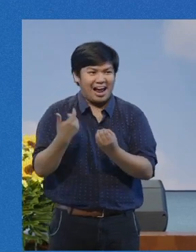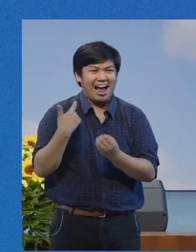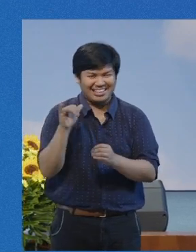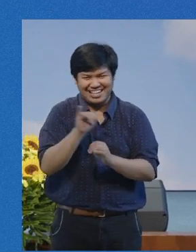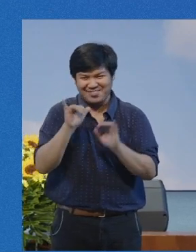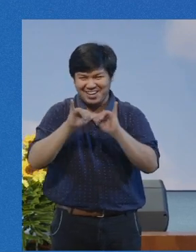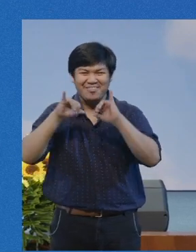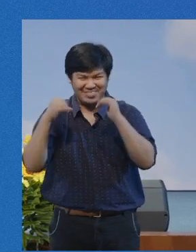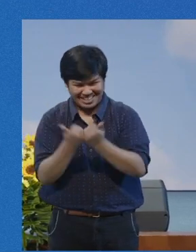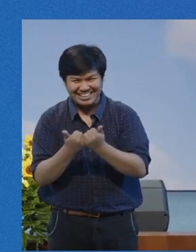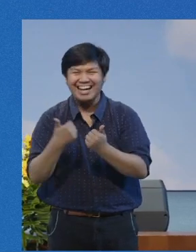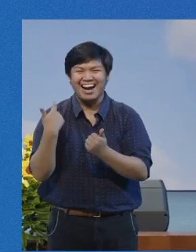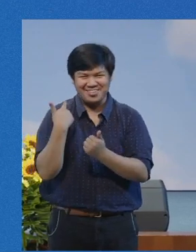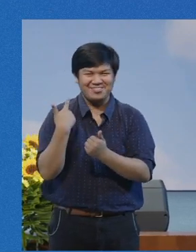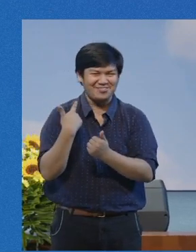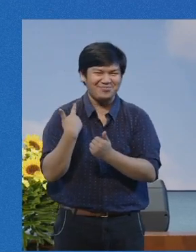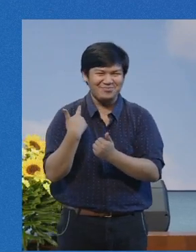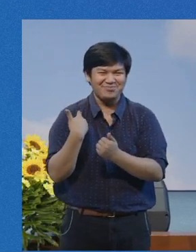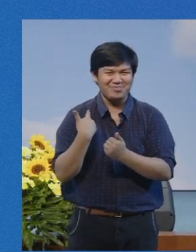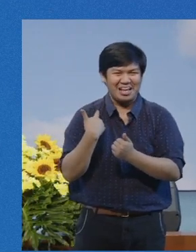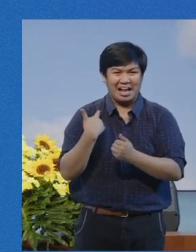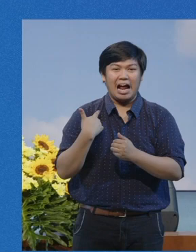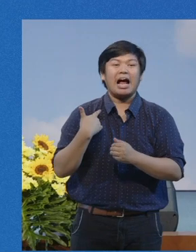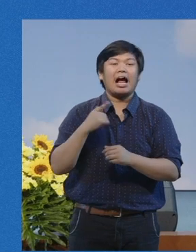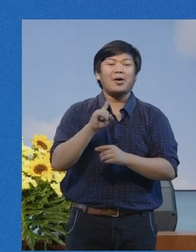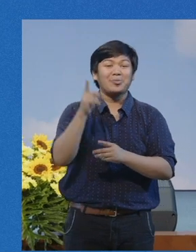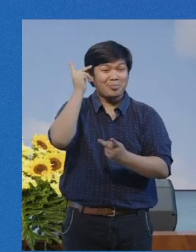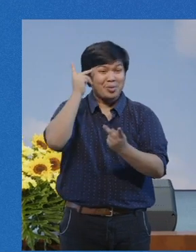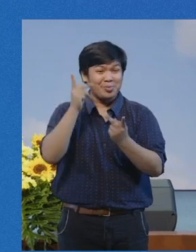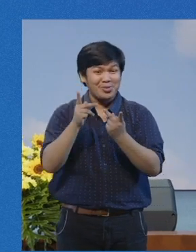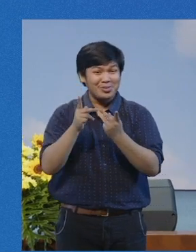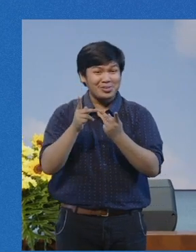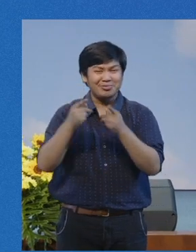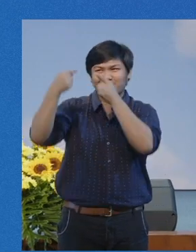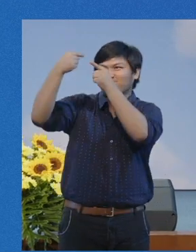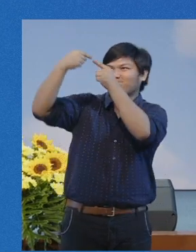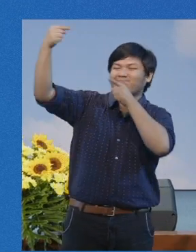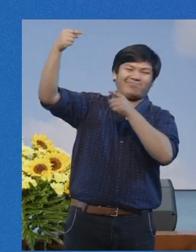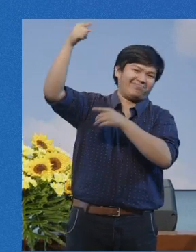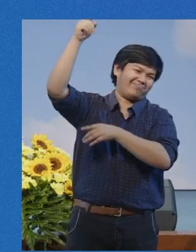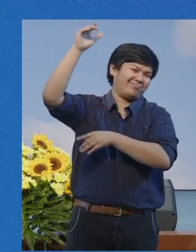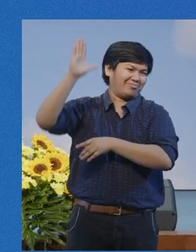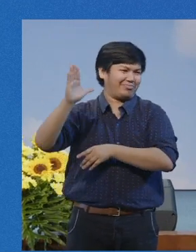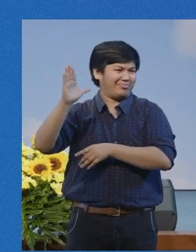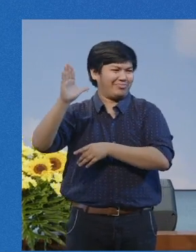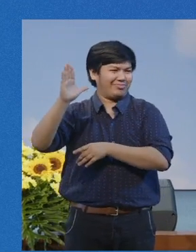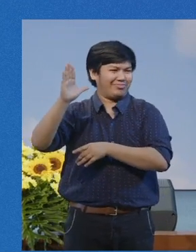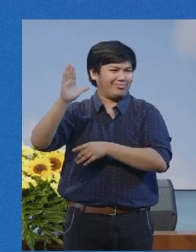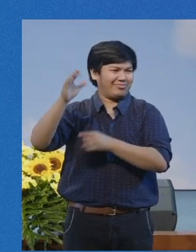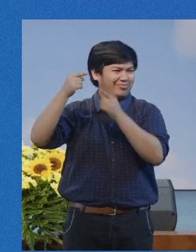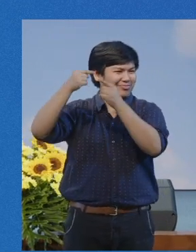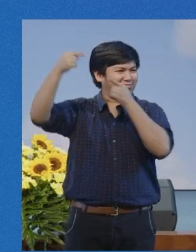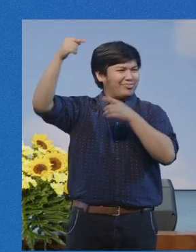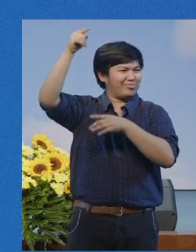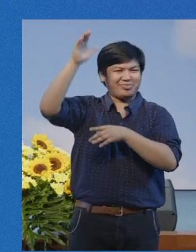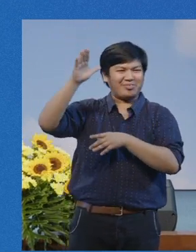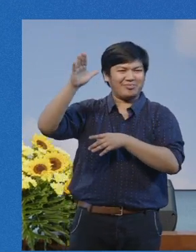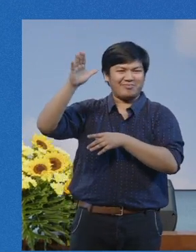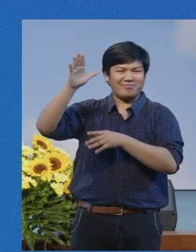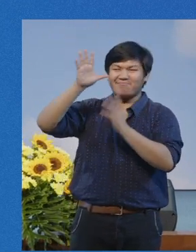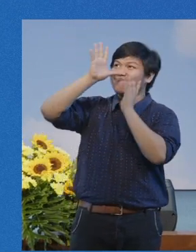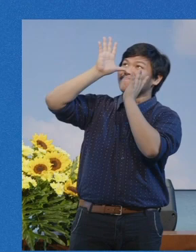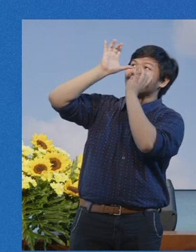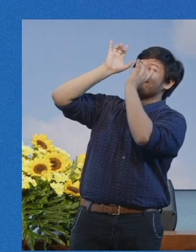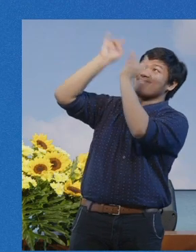plano na tuligsain ang lahat ng gawain ng Diyos sa ating kalagitnaan. Ngunit